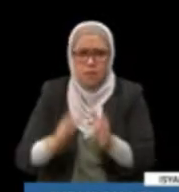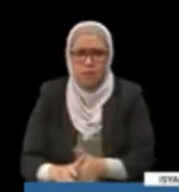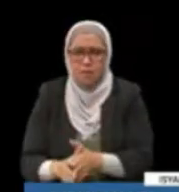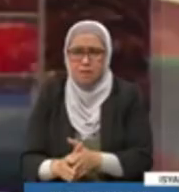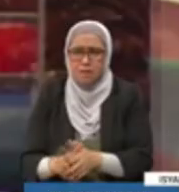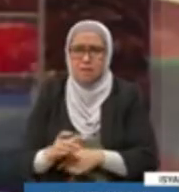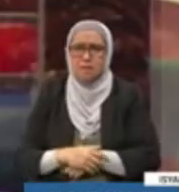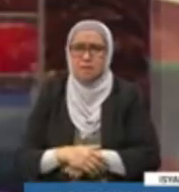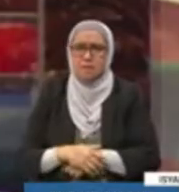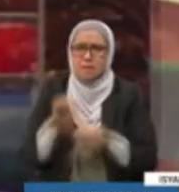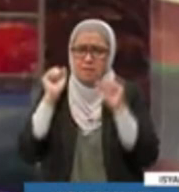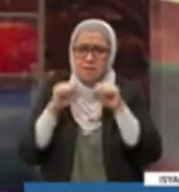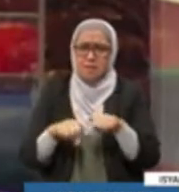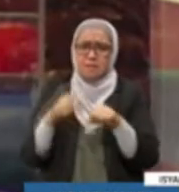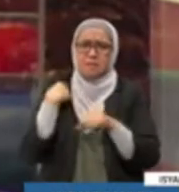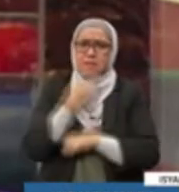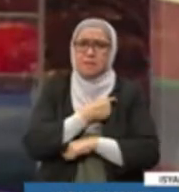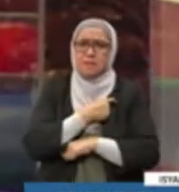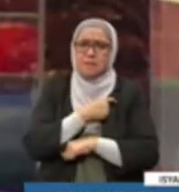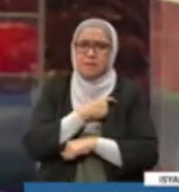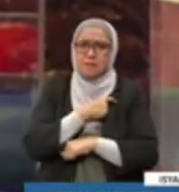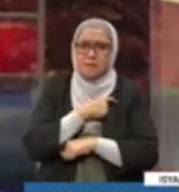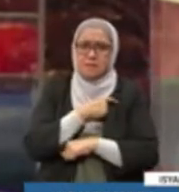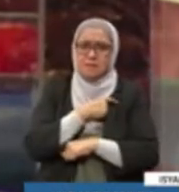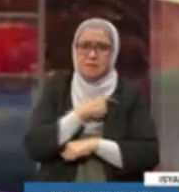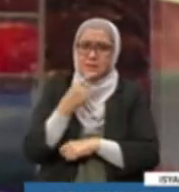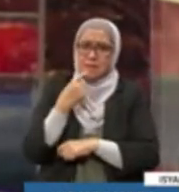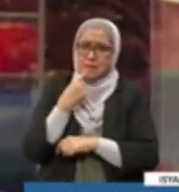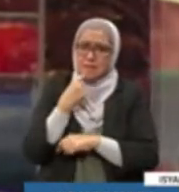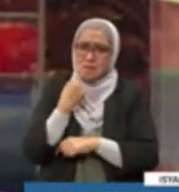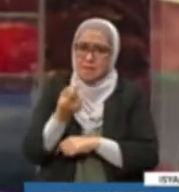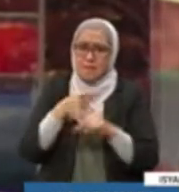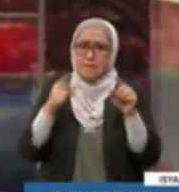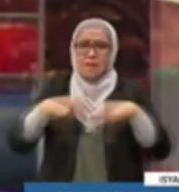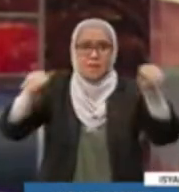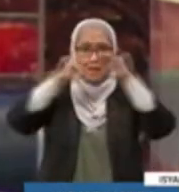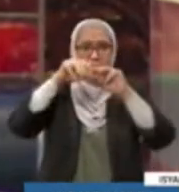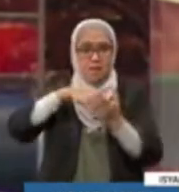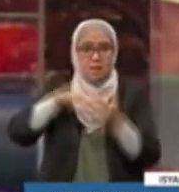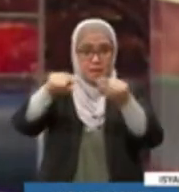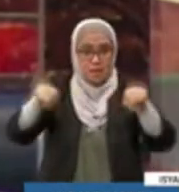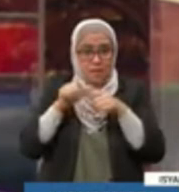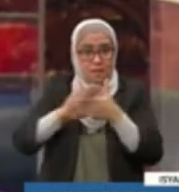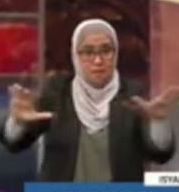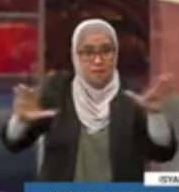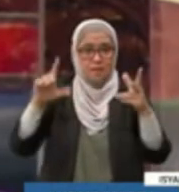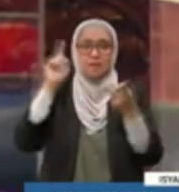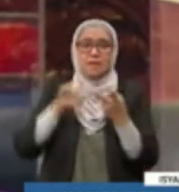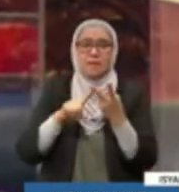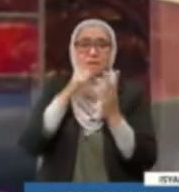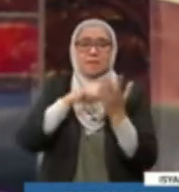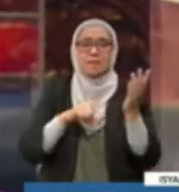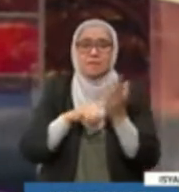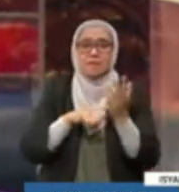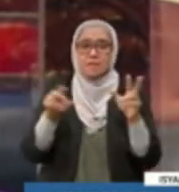masjid ini kita boleh kita berikan definisi sebagai tempat selamat itu yang pertama dan apakah plan kerajaan untuk menjadikan